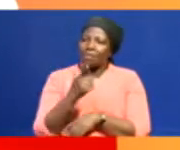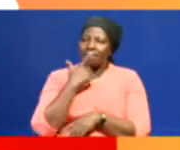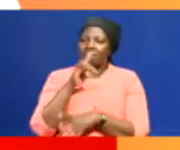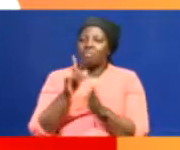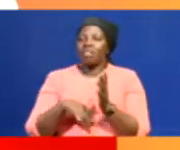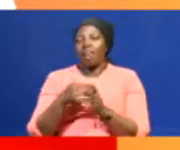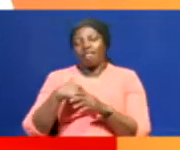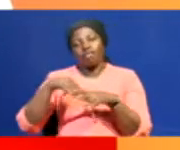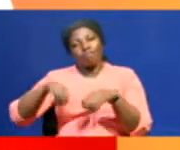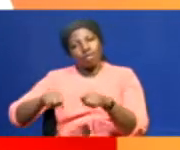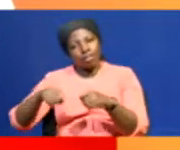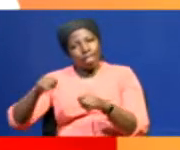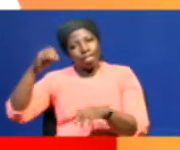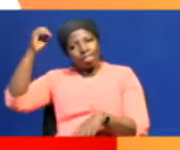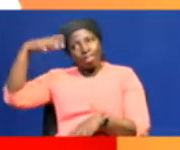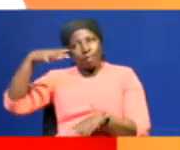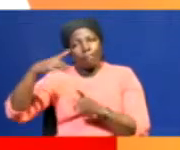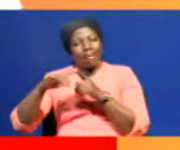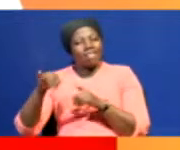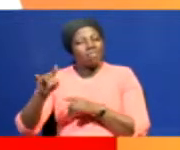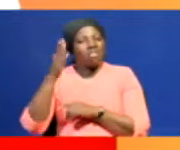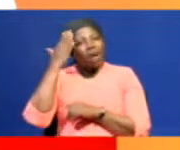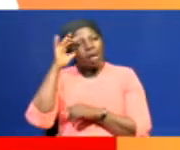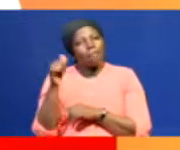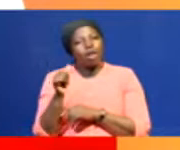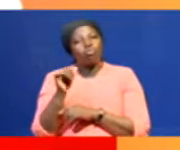lakini hawakujua kwamba Kenya ni nchi ambayo watu